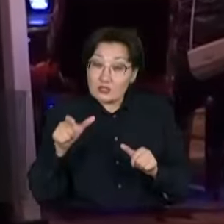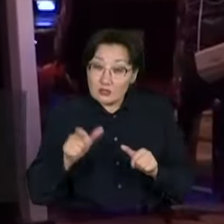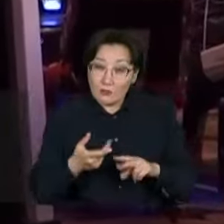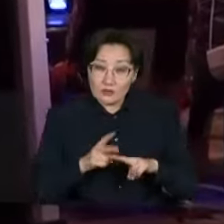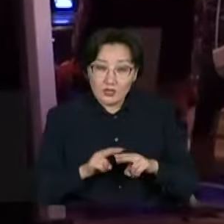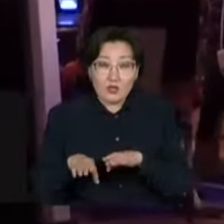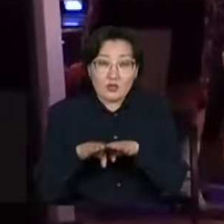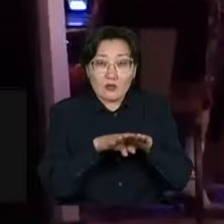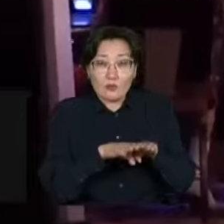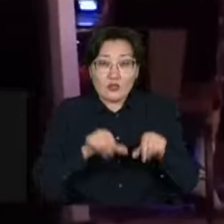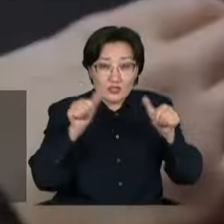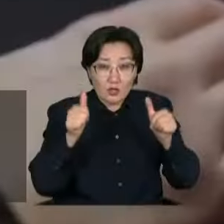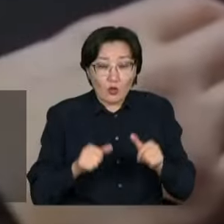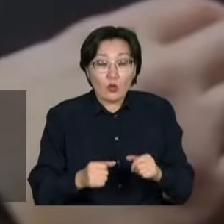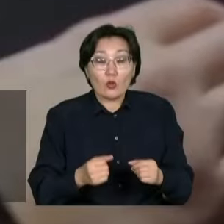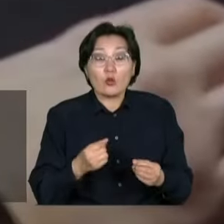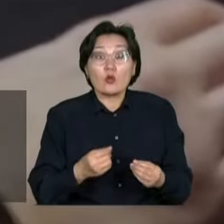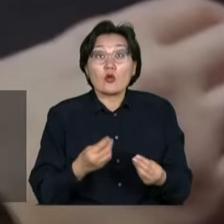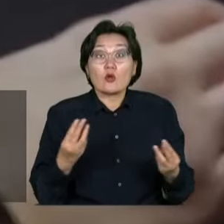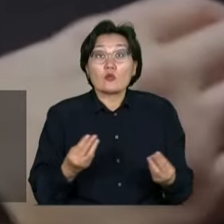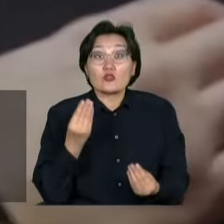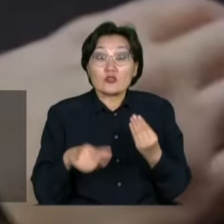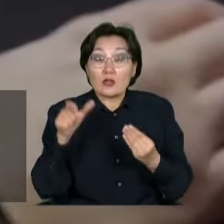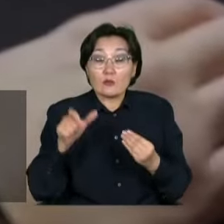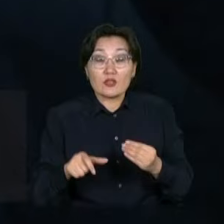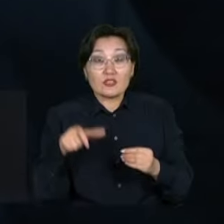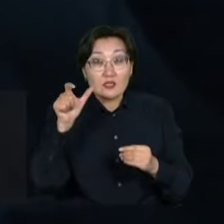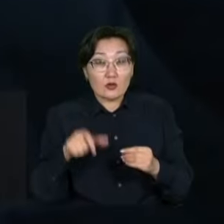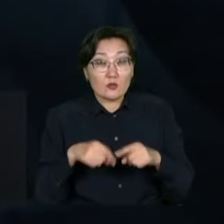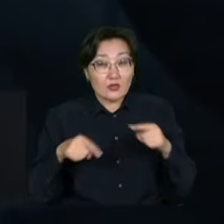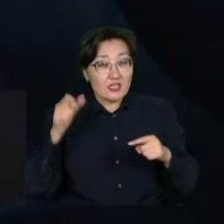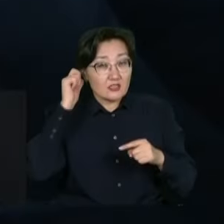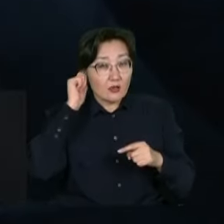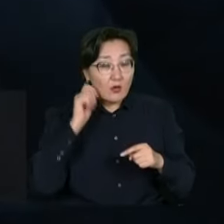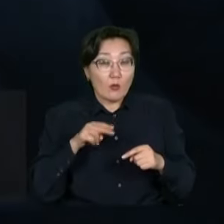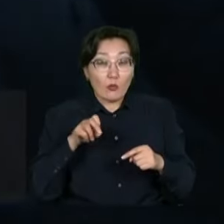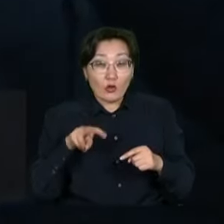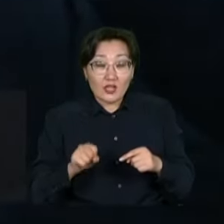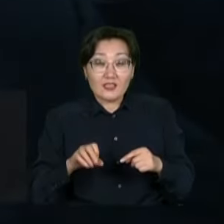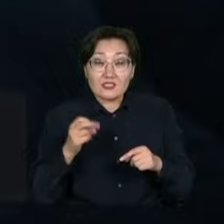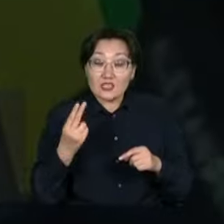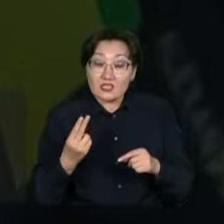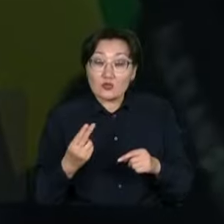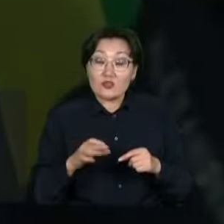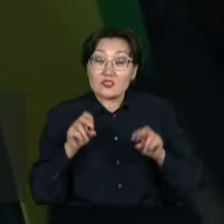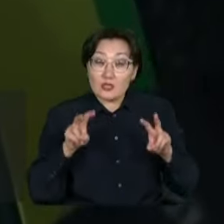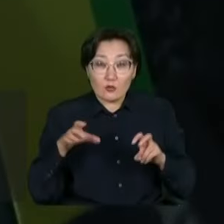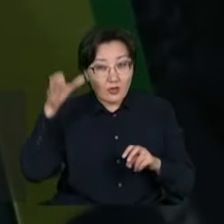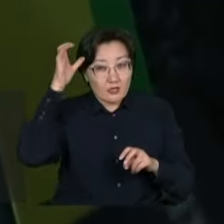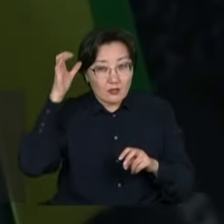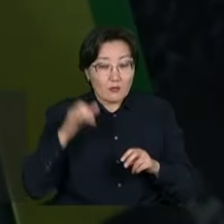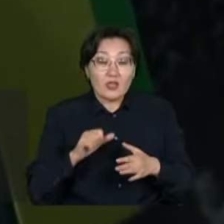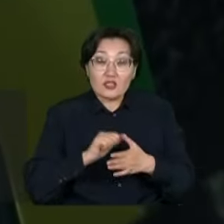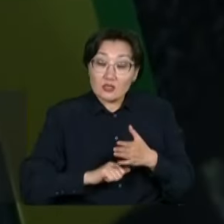нет единого портрета лудомана. Это люди различных возрастов, пола, социального статуса и образования. Отличаются они и мотивами